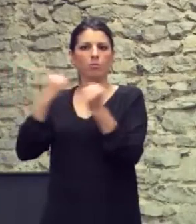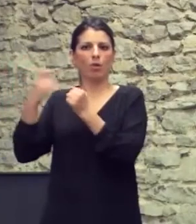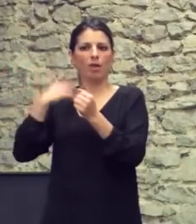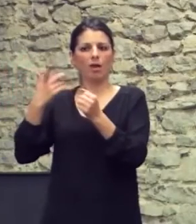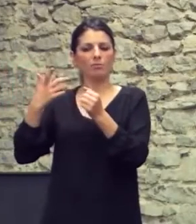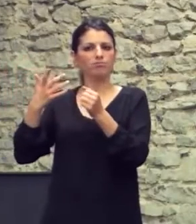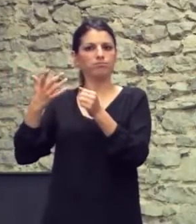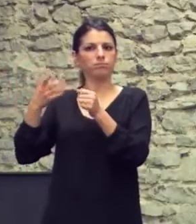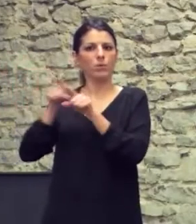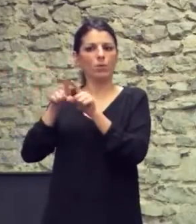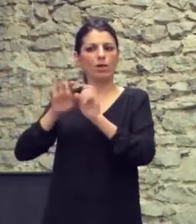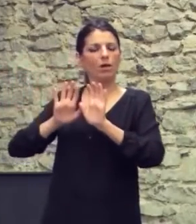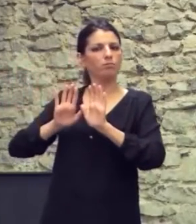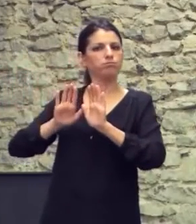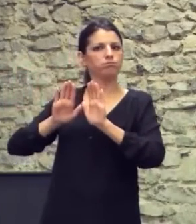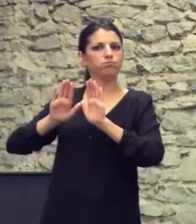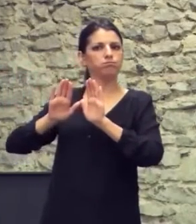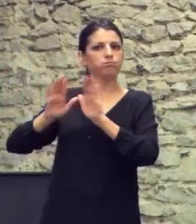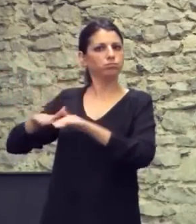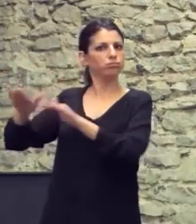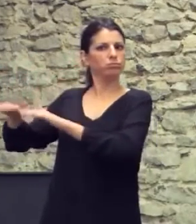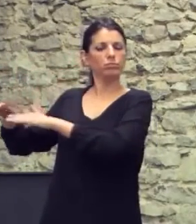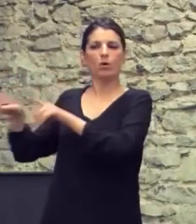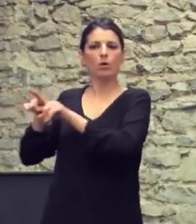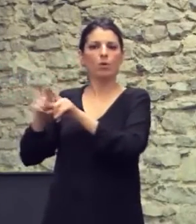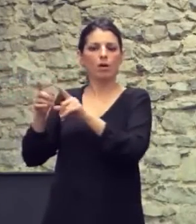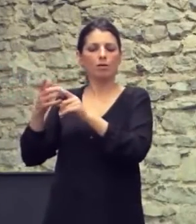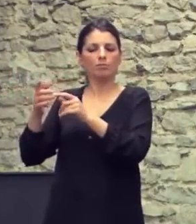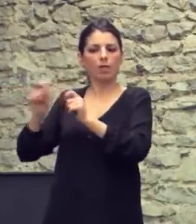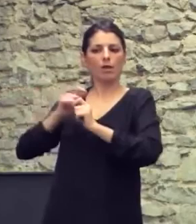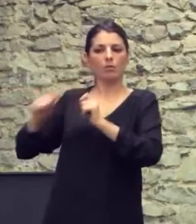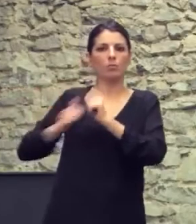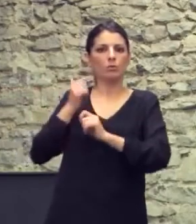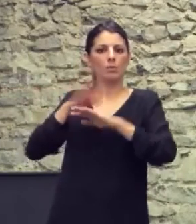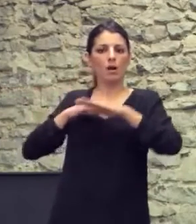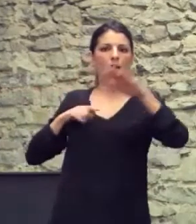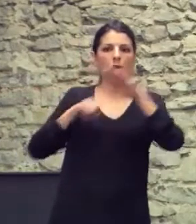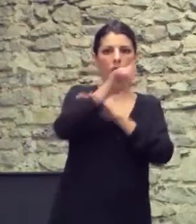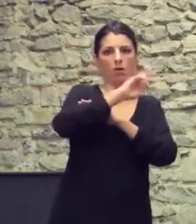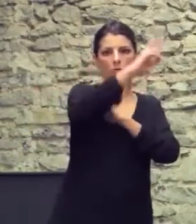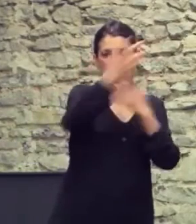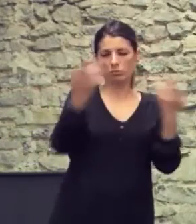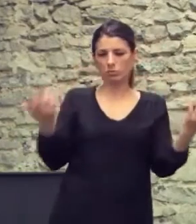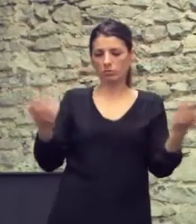daukadanean seksualitatea beste leku hortatik garatzeko. Hortaz,